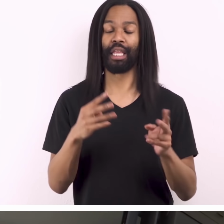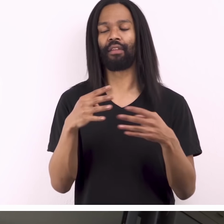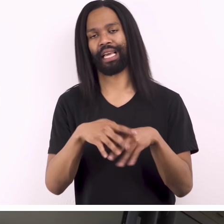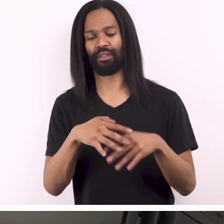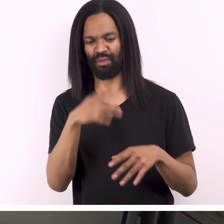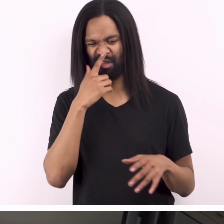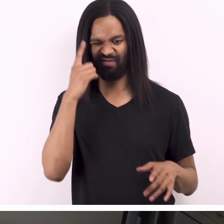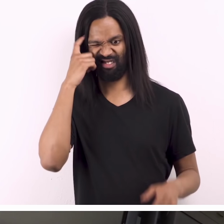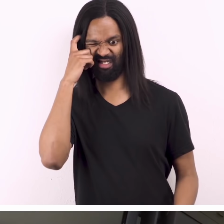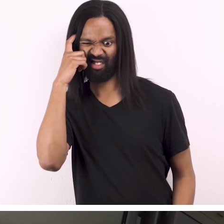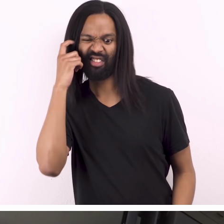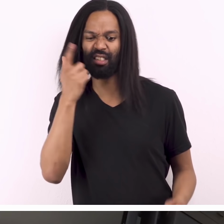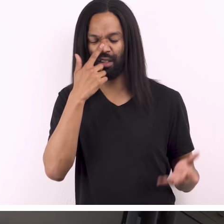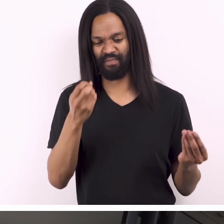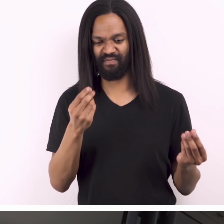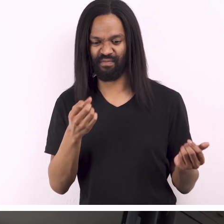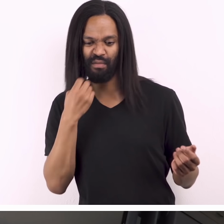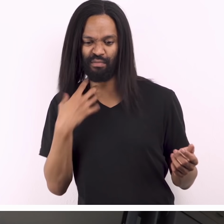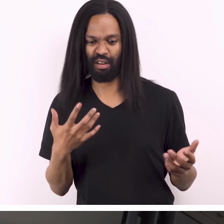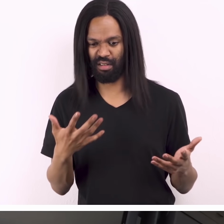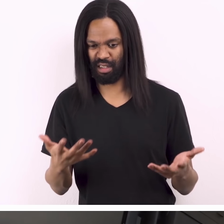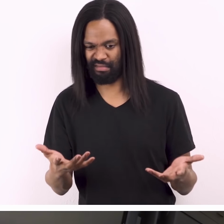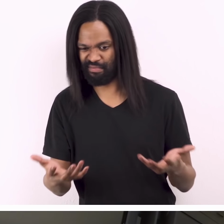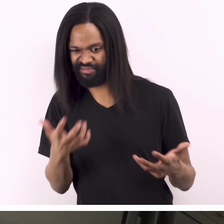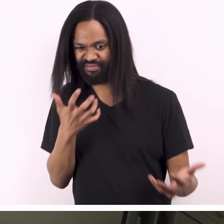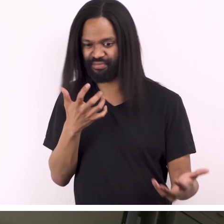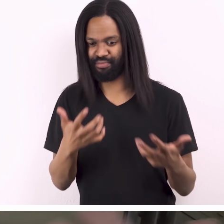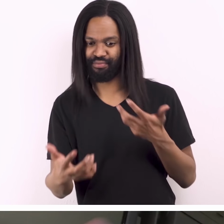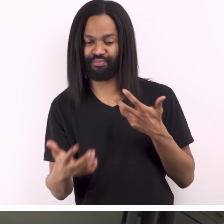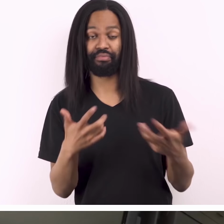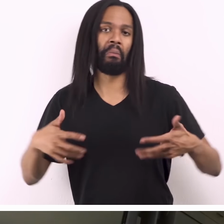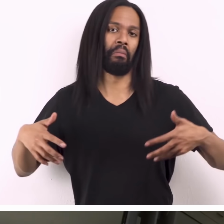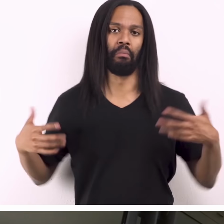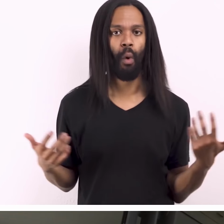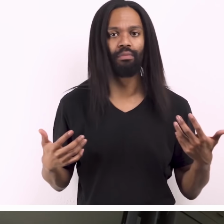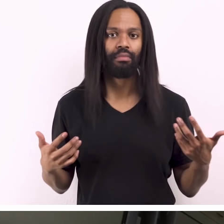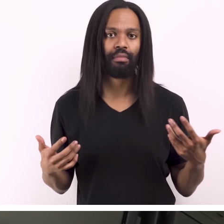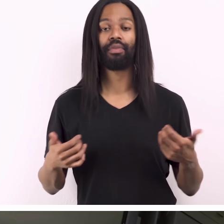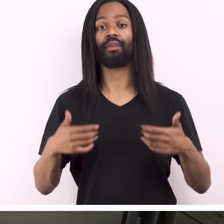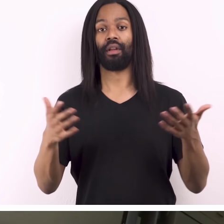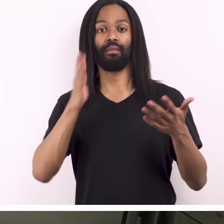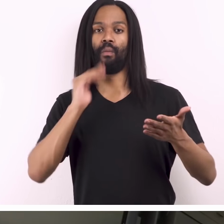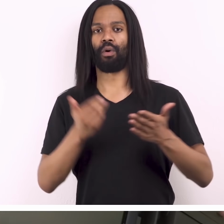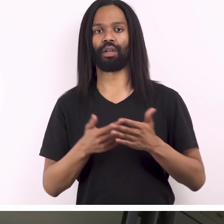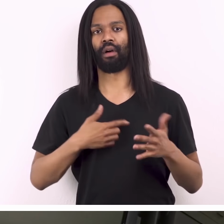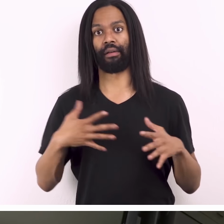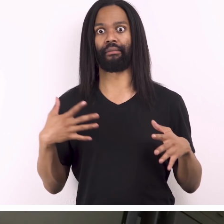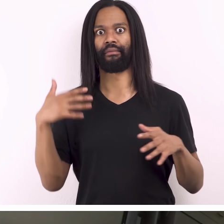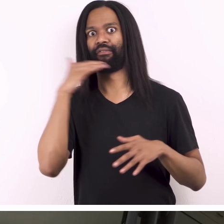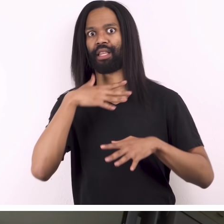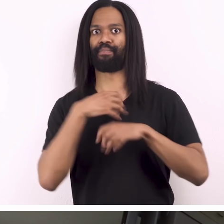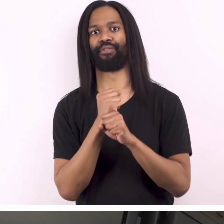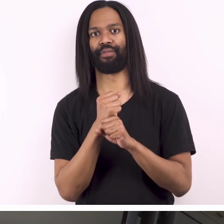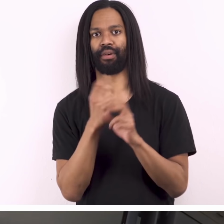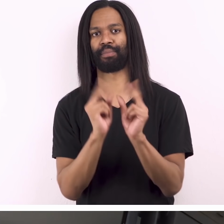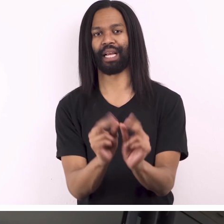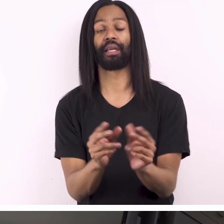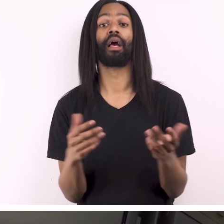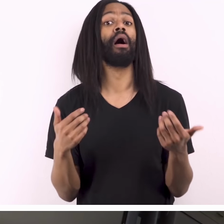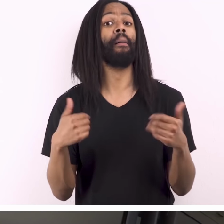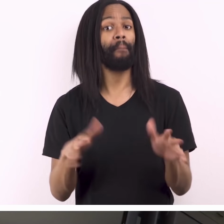de blanc, moins de blanc, enfin bref. Donc du coup, voilà, c'est pour ça que je vous en parle vite fait, mais sachez que c'est des philodendrons qui sont très